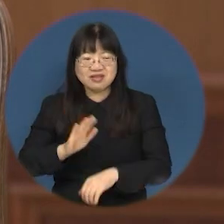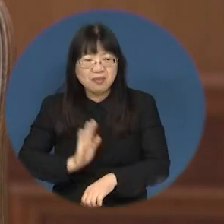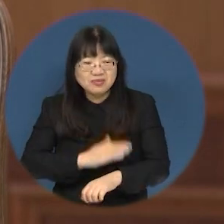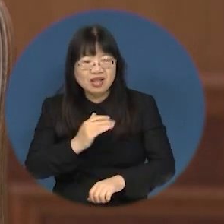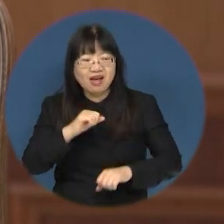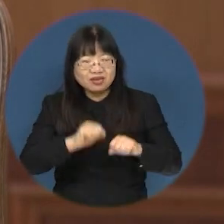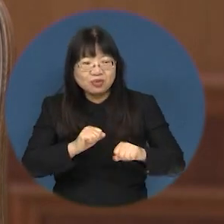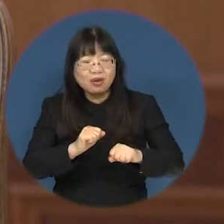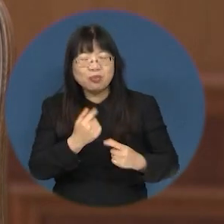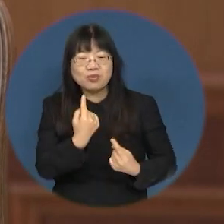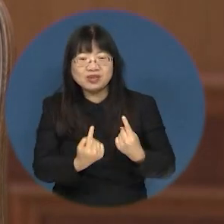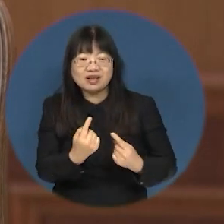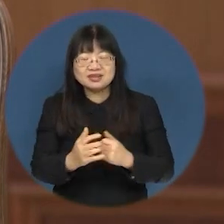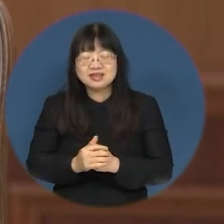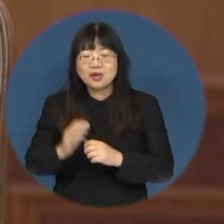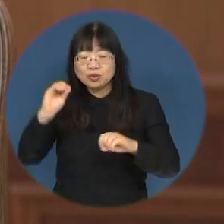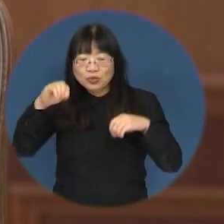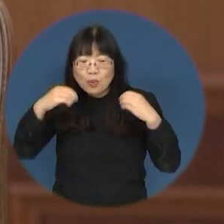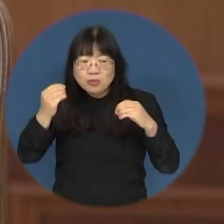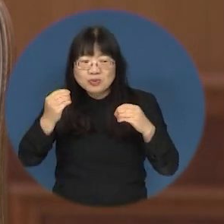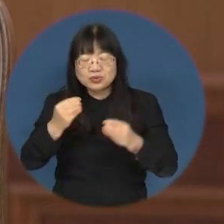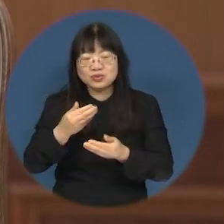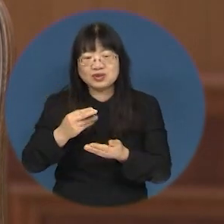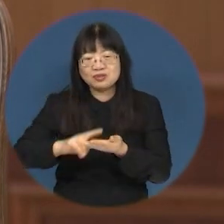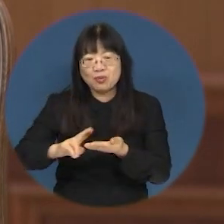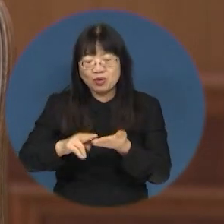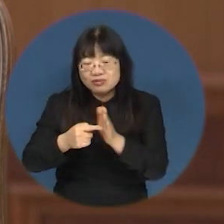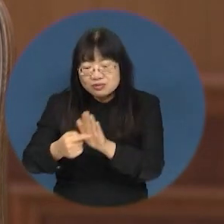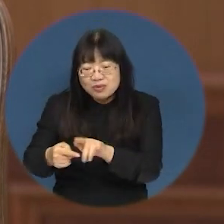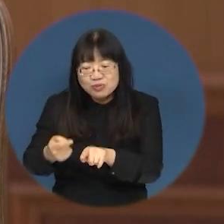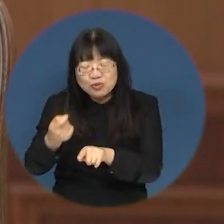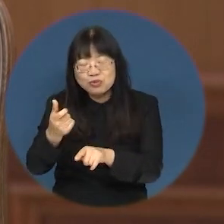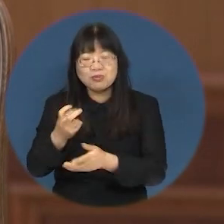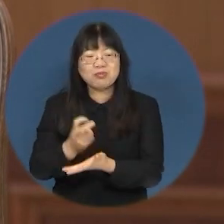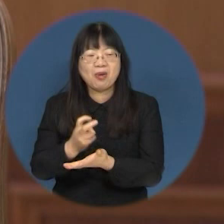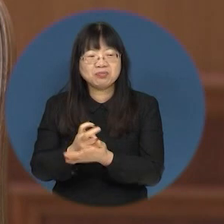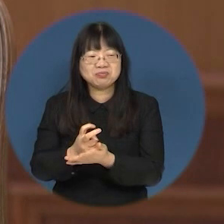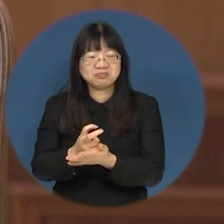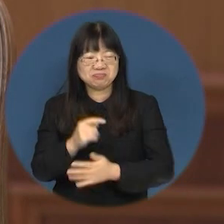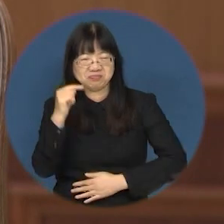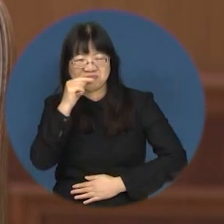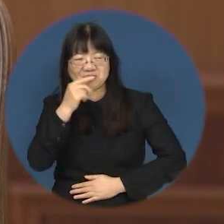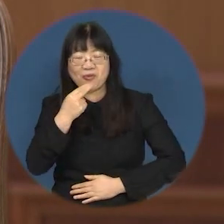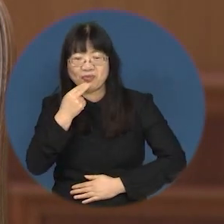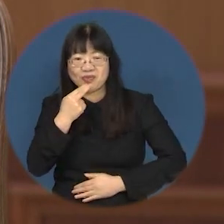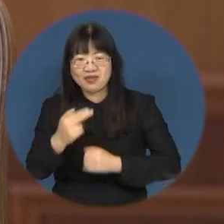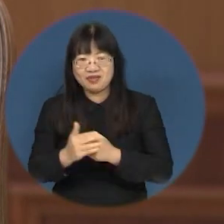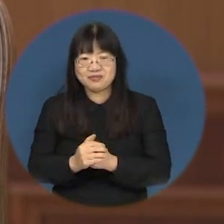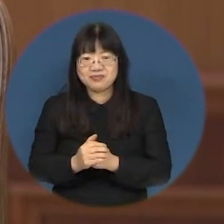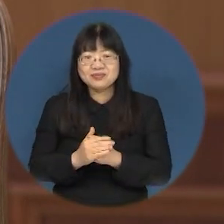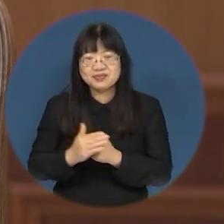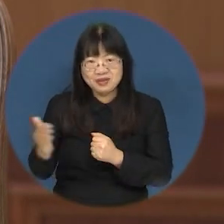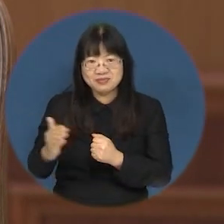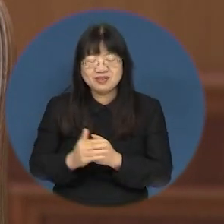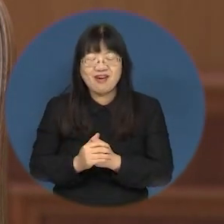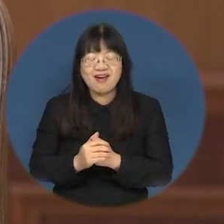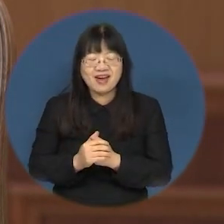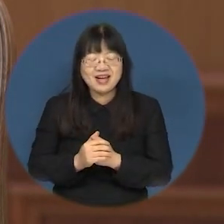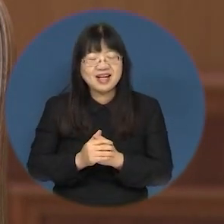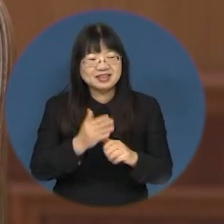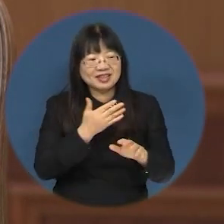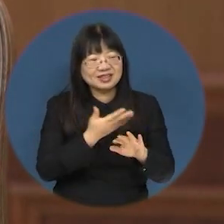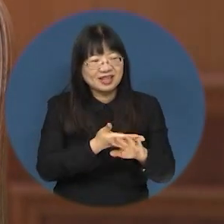것보다는. 그런 이제 방편으로 이제 시작을 했었는데, 이제 동물을 생각하다 보니까 이왕이면은 남들이 안 그리는